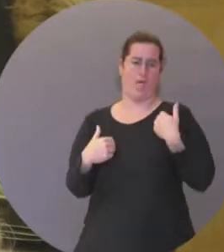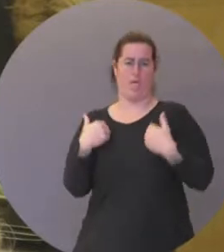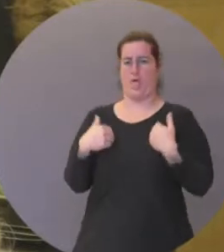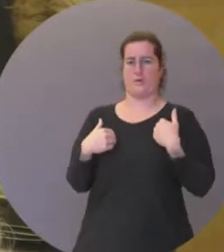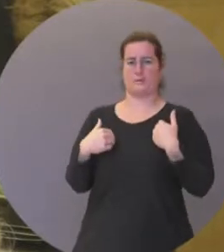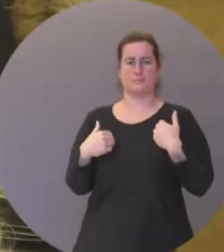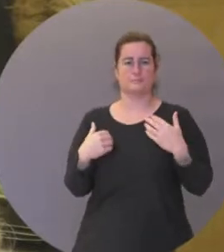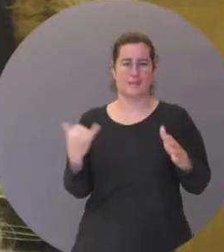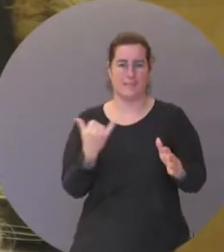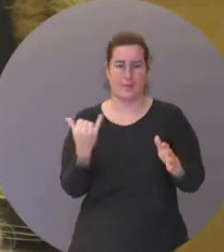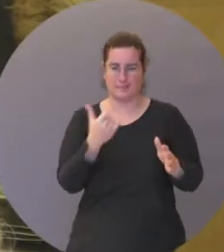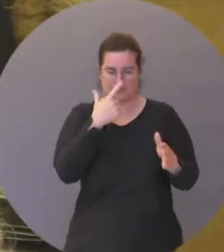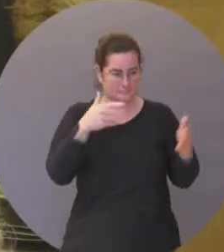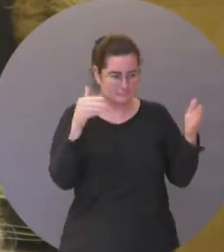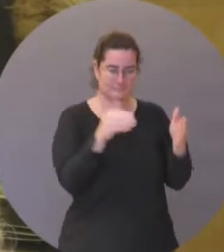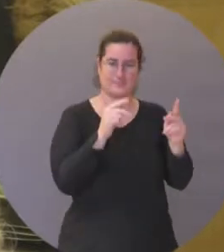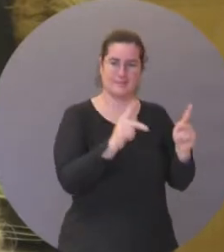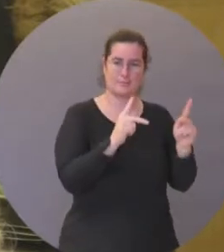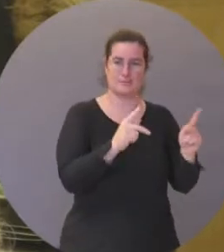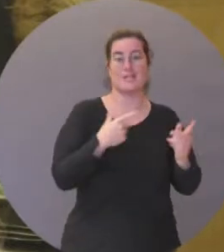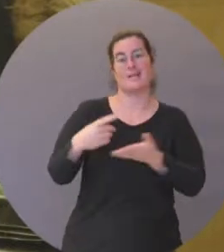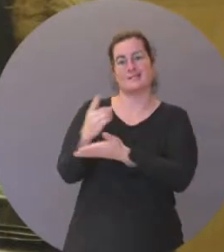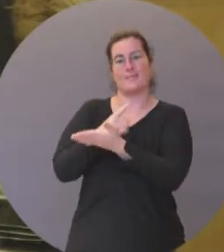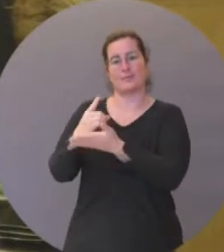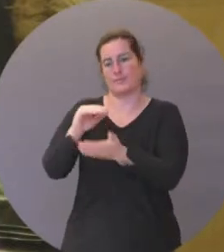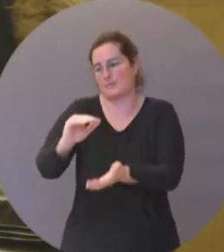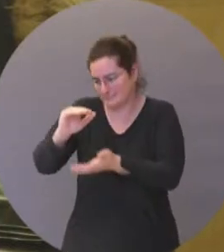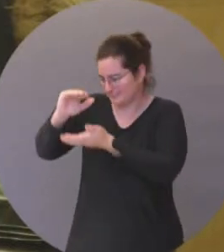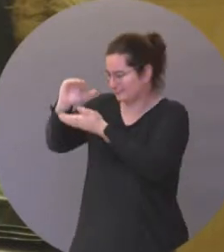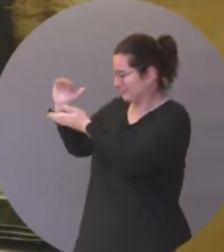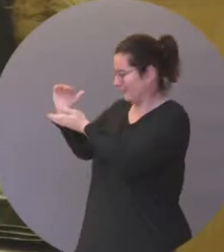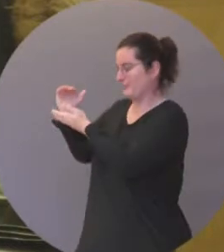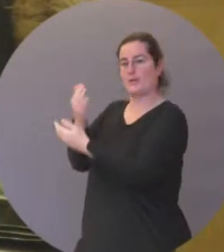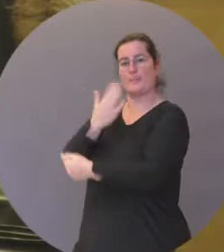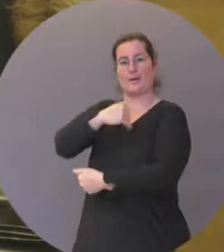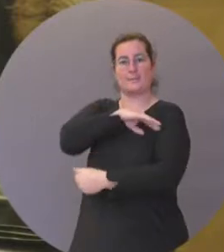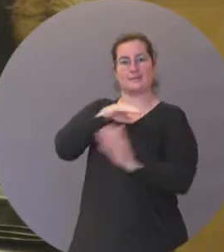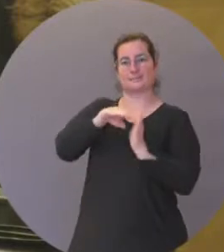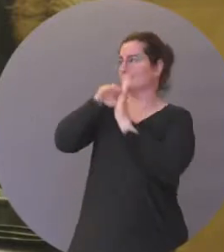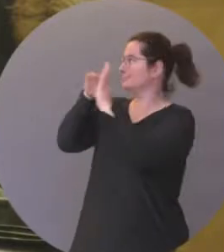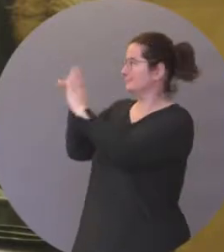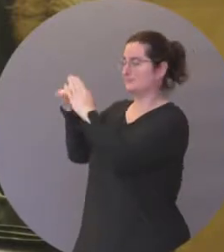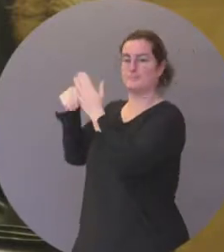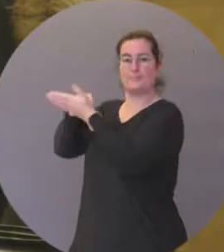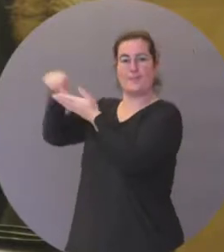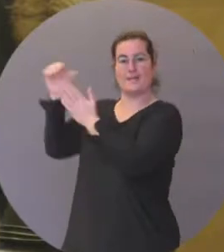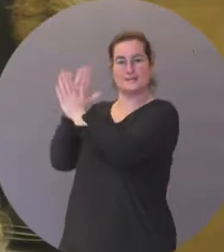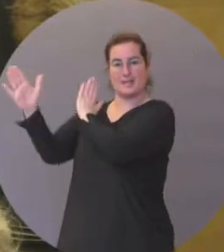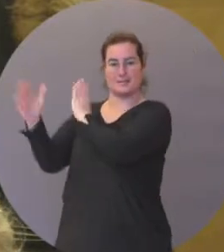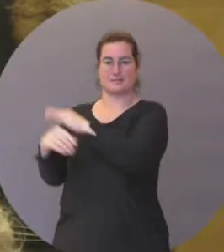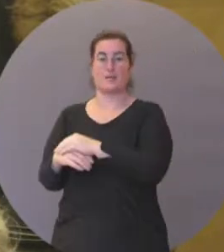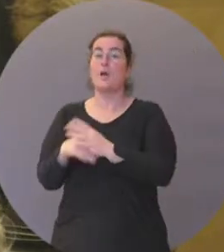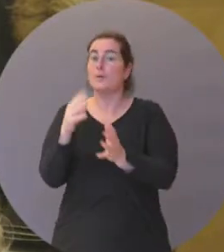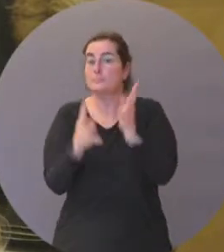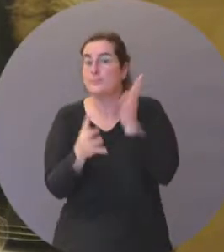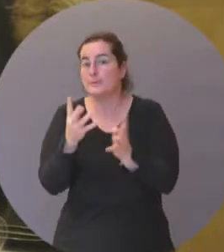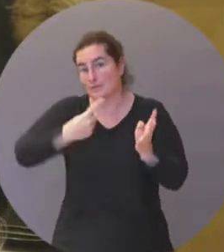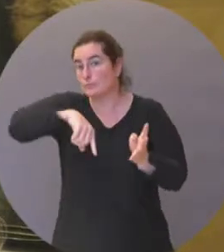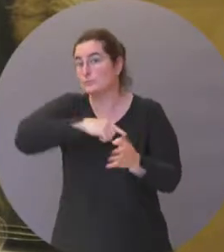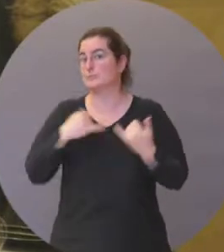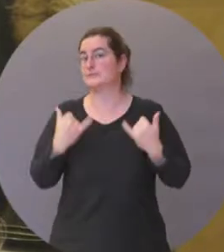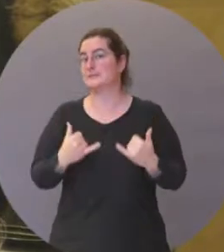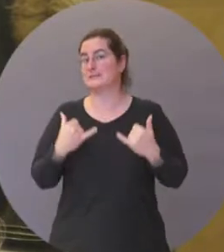accompagne je le sais à la demande les collèges en difficulté ne pourrait-on pas appliquer le même principe